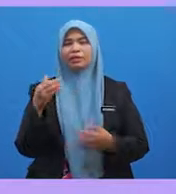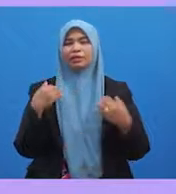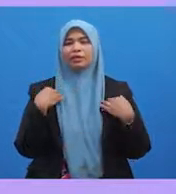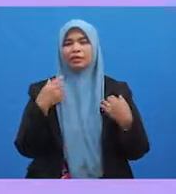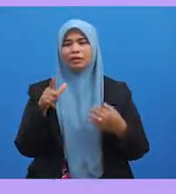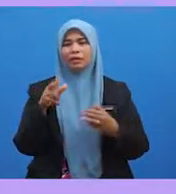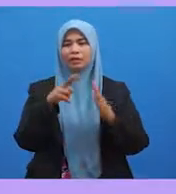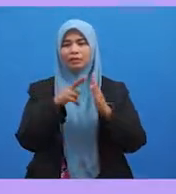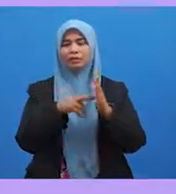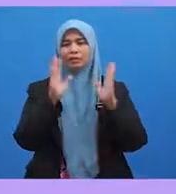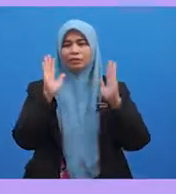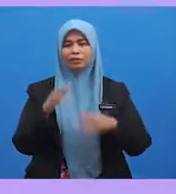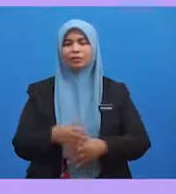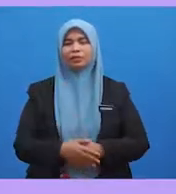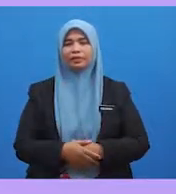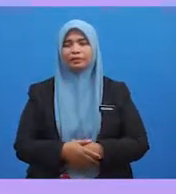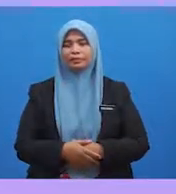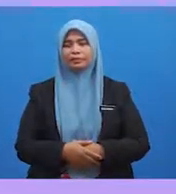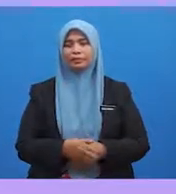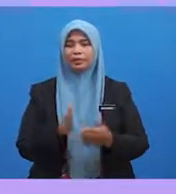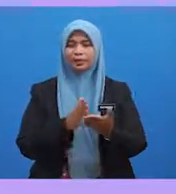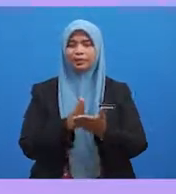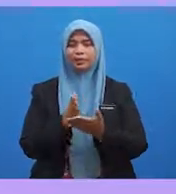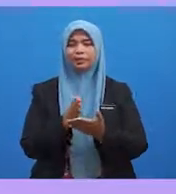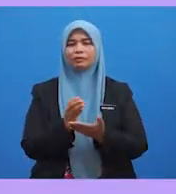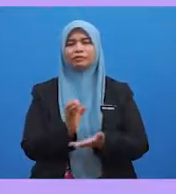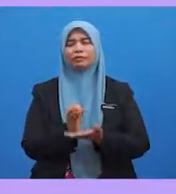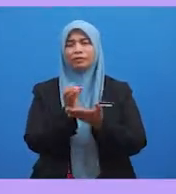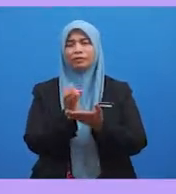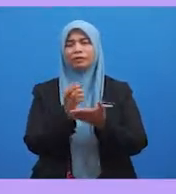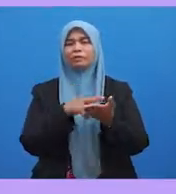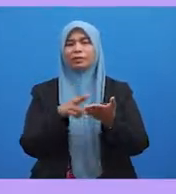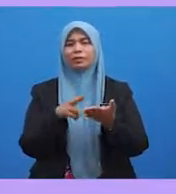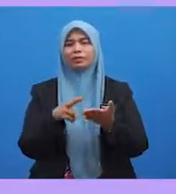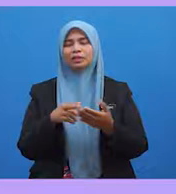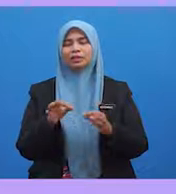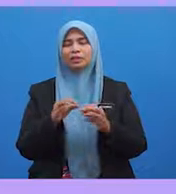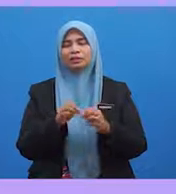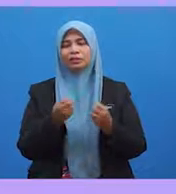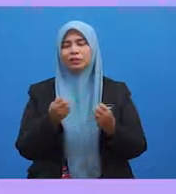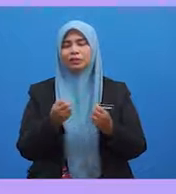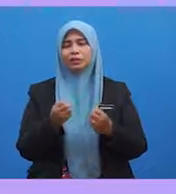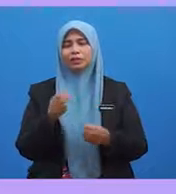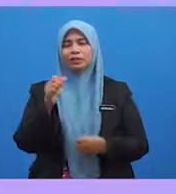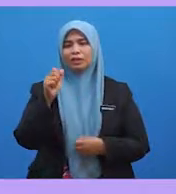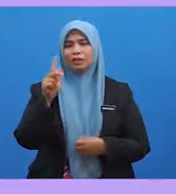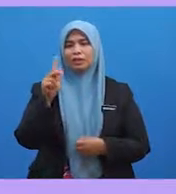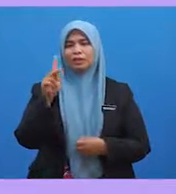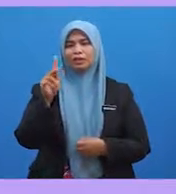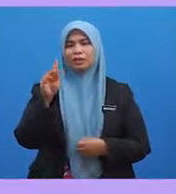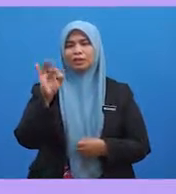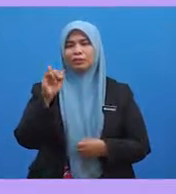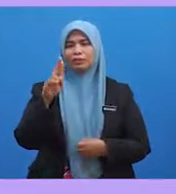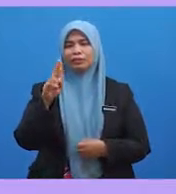solat. Dan seterusnya, dicadangkan untuk membaca surah Al-Kafirun atau